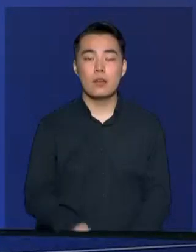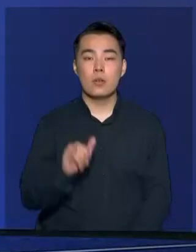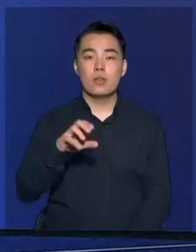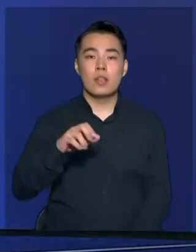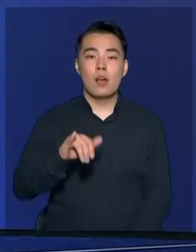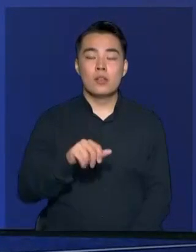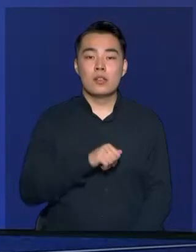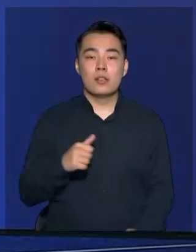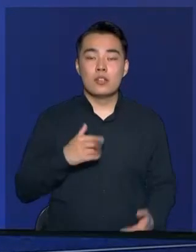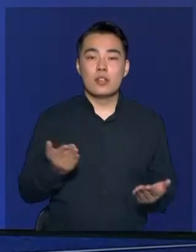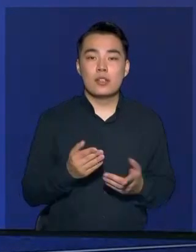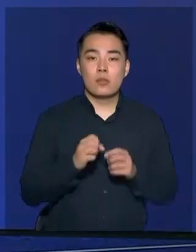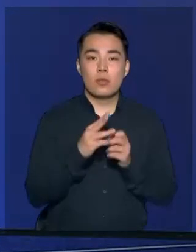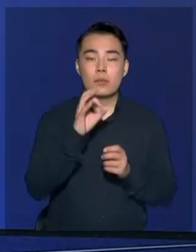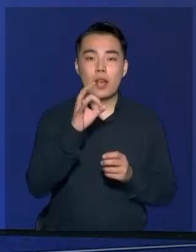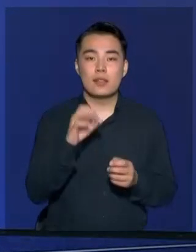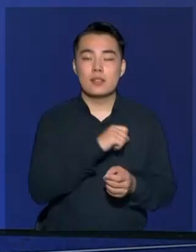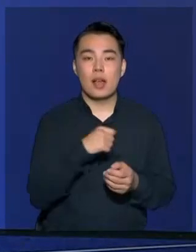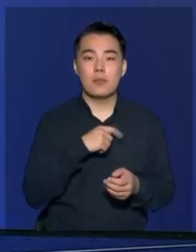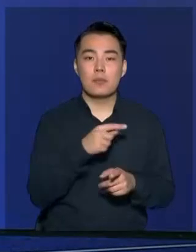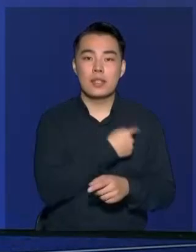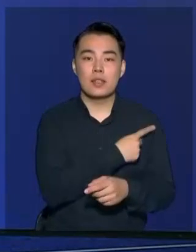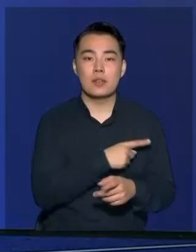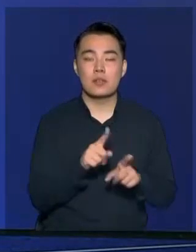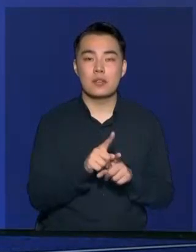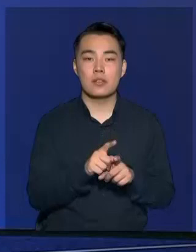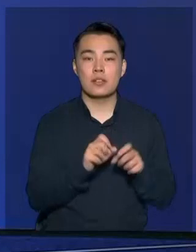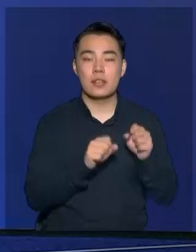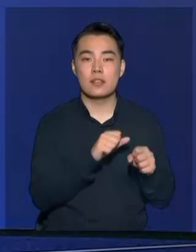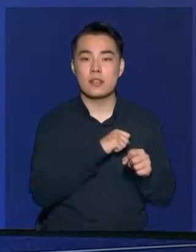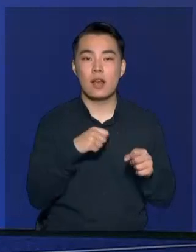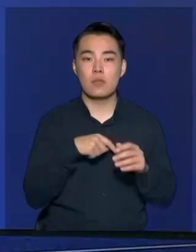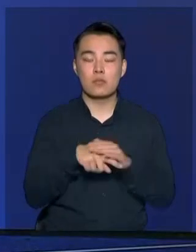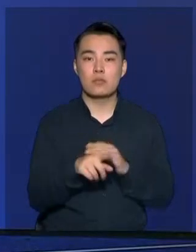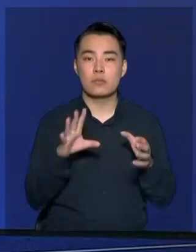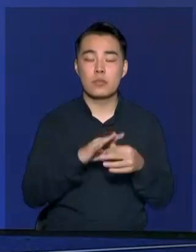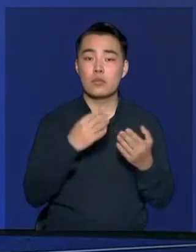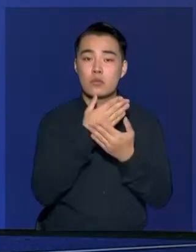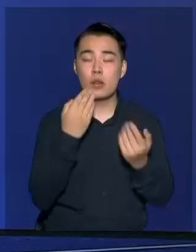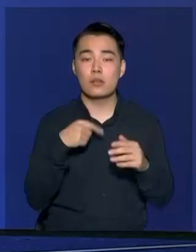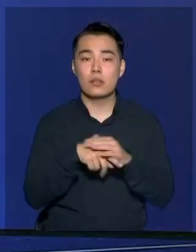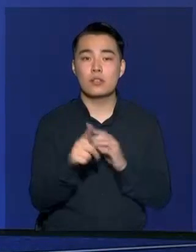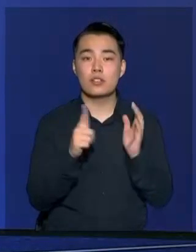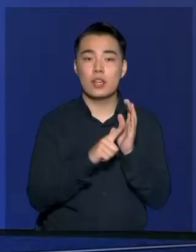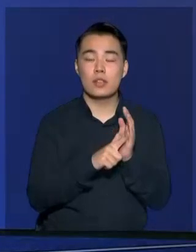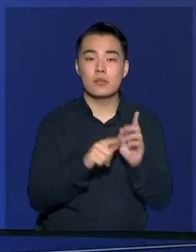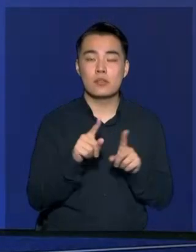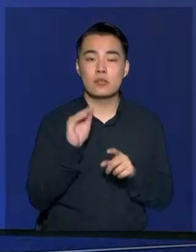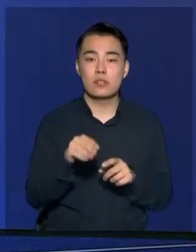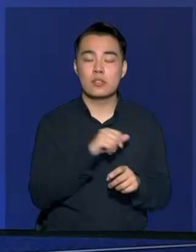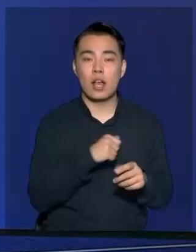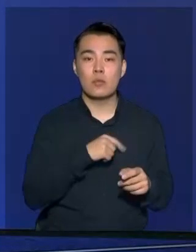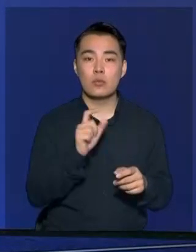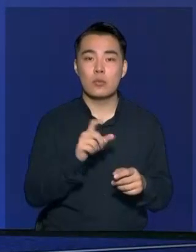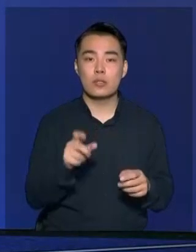Ұлытау халқының 13% міндетті әлеуметтік медициналық сақтандыру жүйесінде мүлдем жоқ. Соның ішіндегі 7000-нан астам